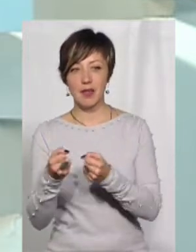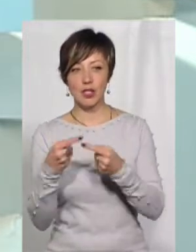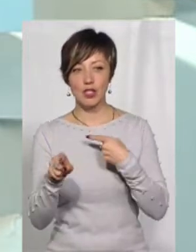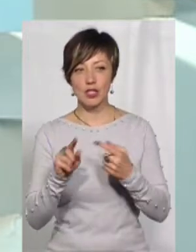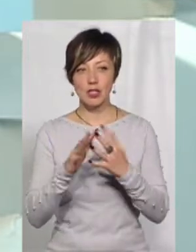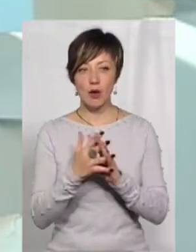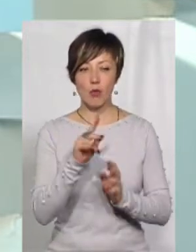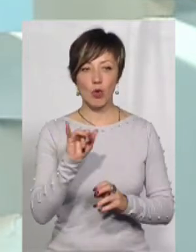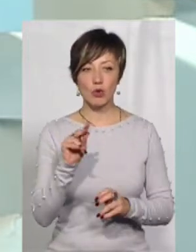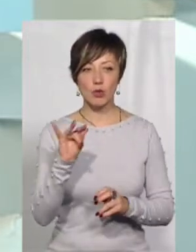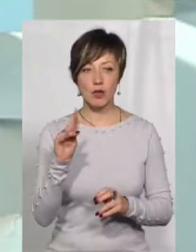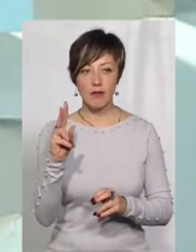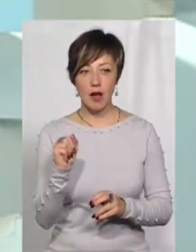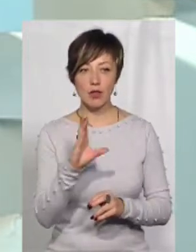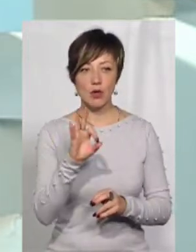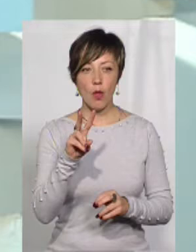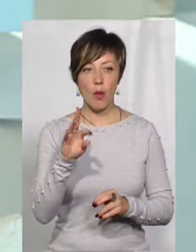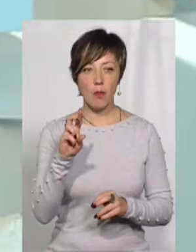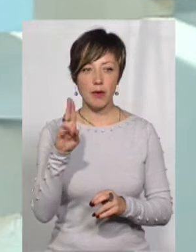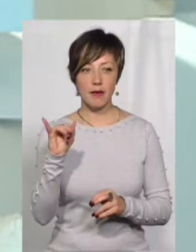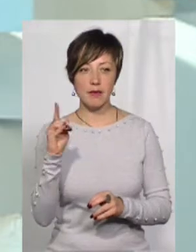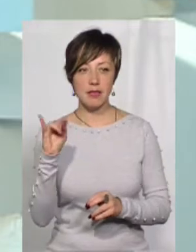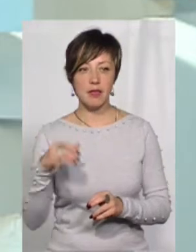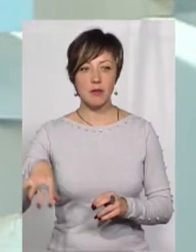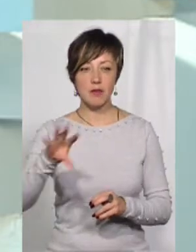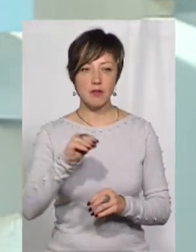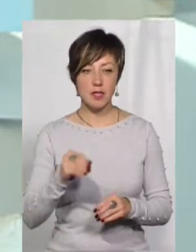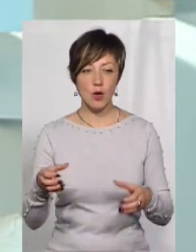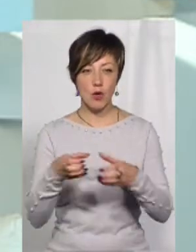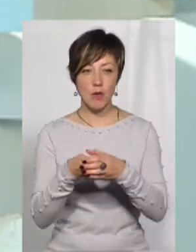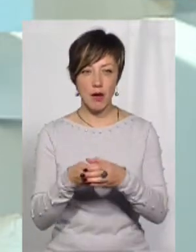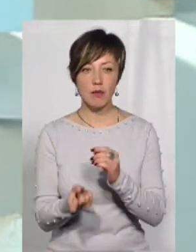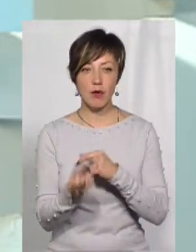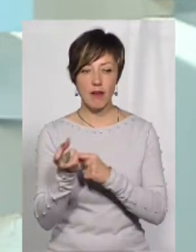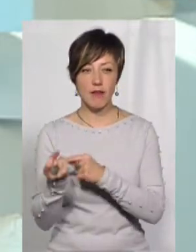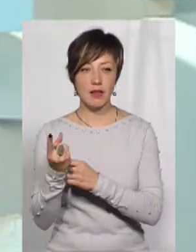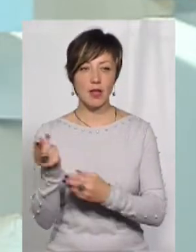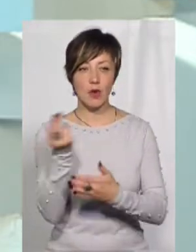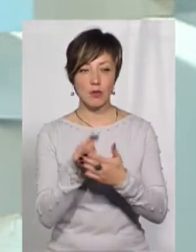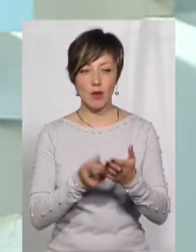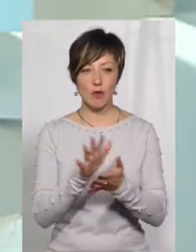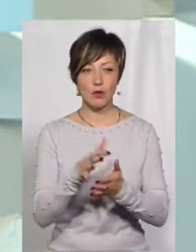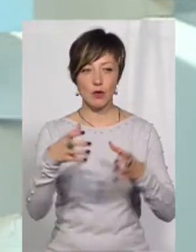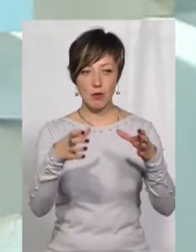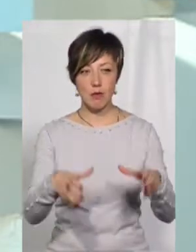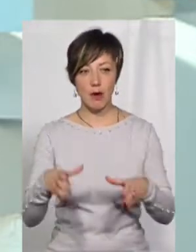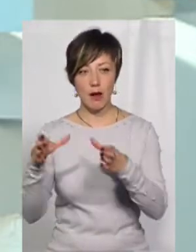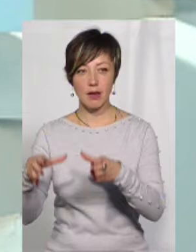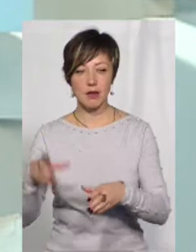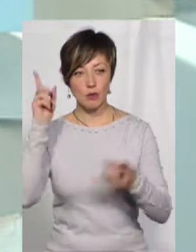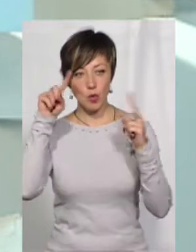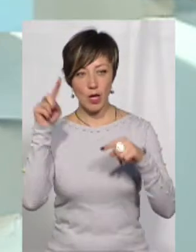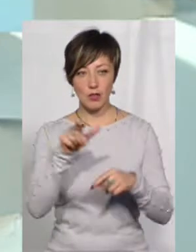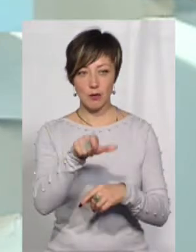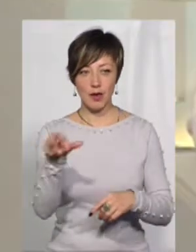Проскурівка, Солопківці. І так в нас практично по всій громаді з'явилися розмальовані мусорні баки з